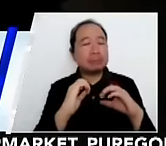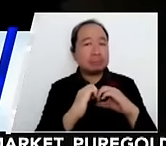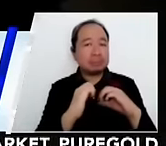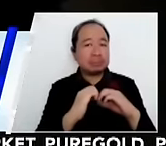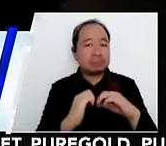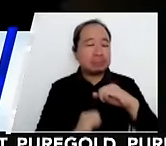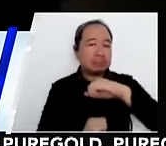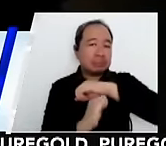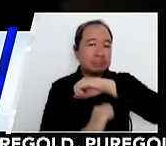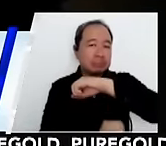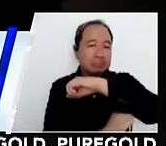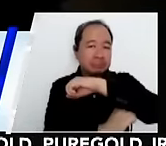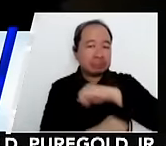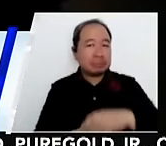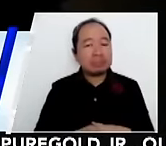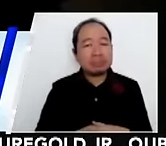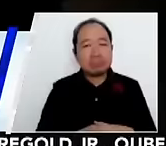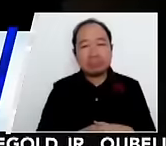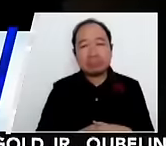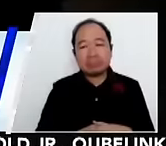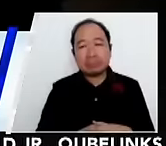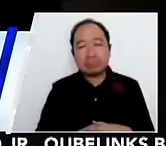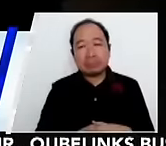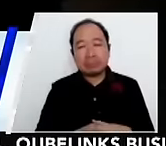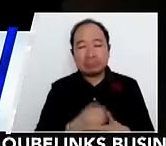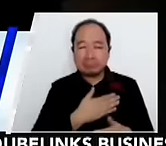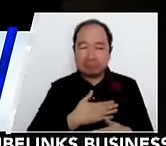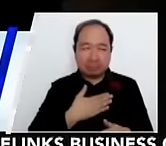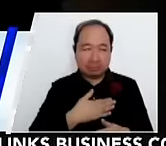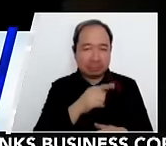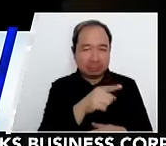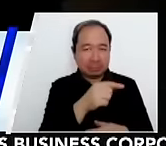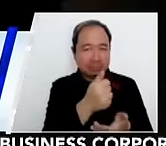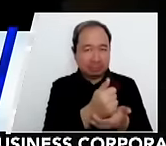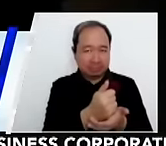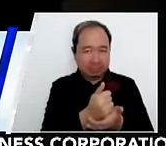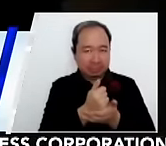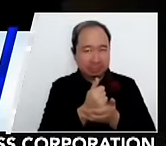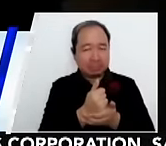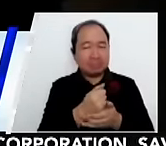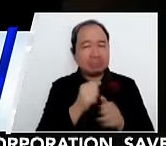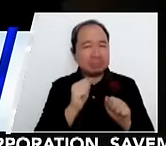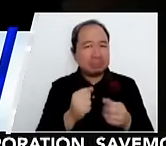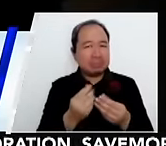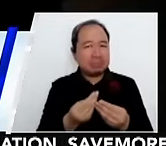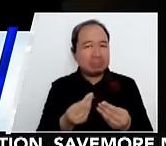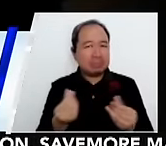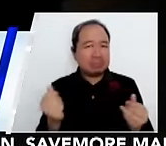sa baka tulungan niyo ako na matanggal yung aking tinuro.